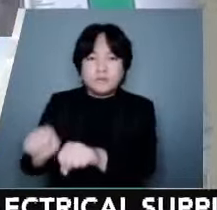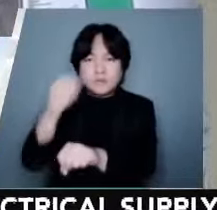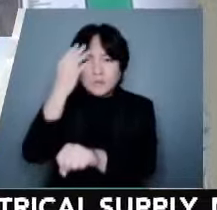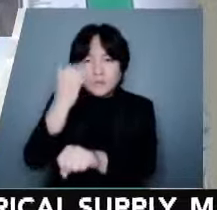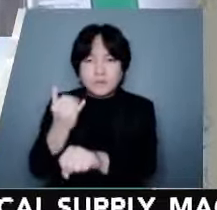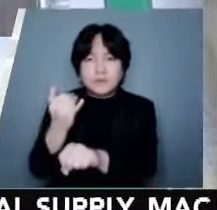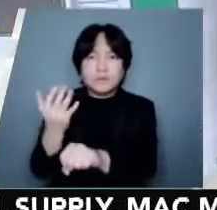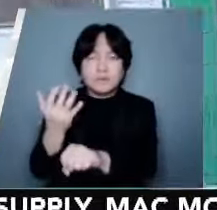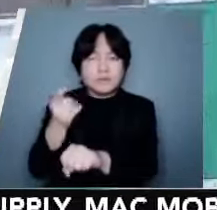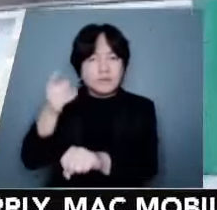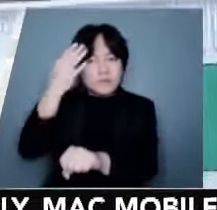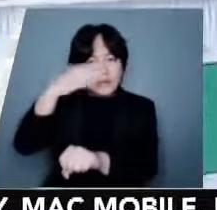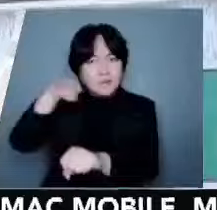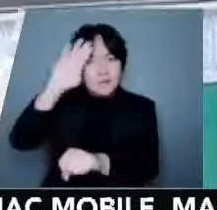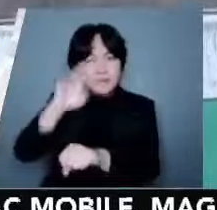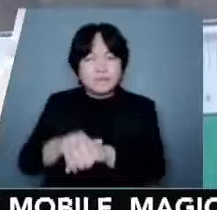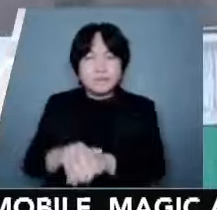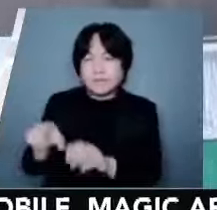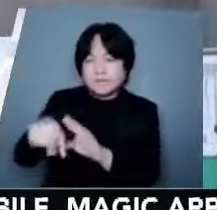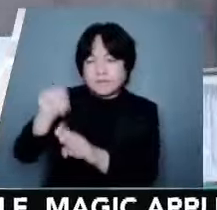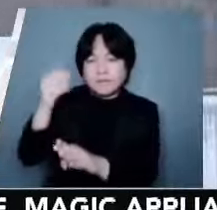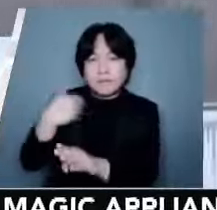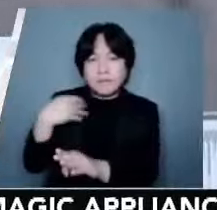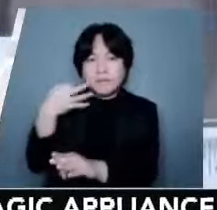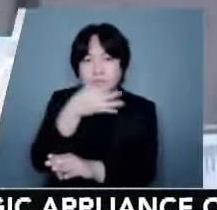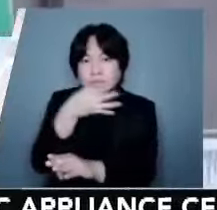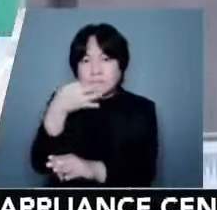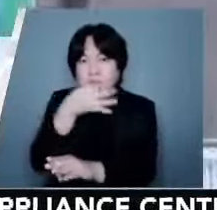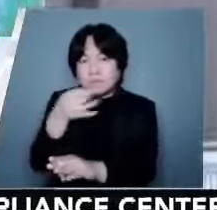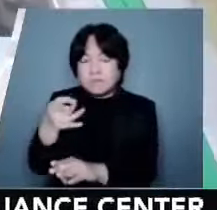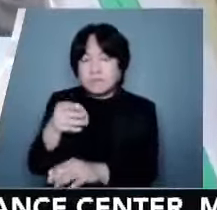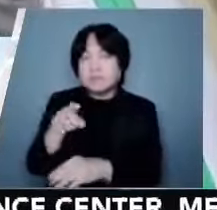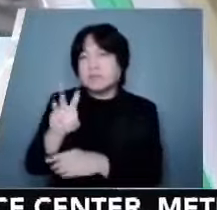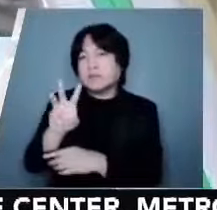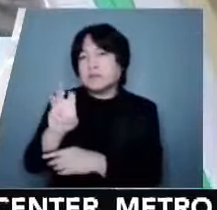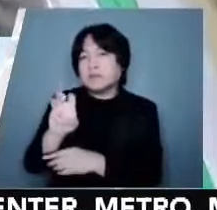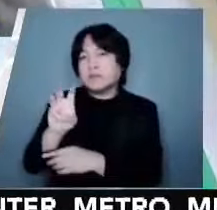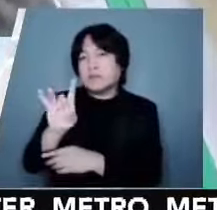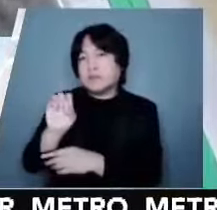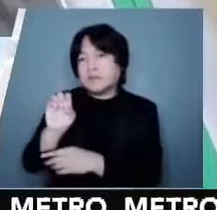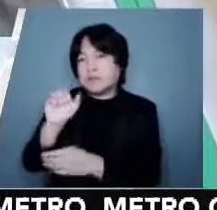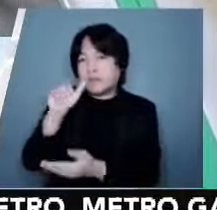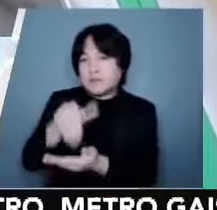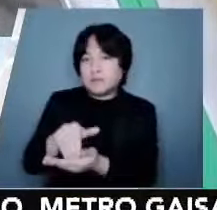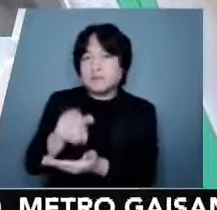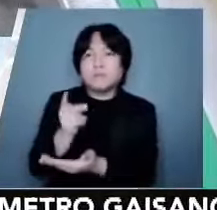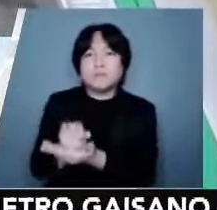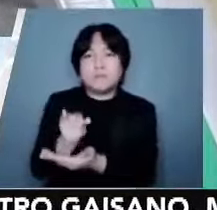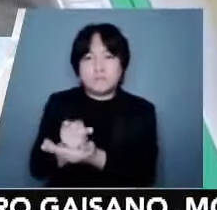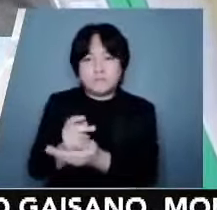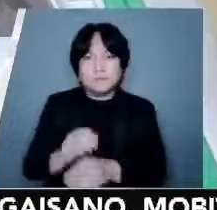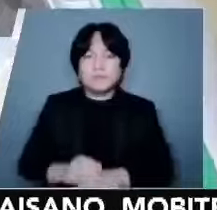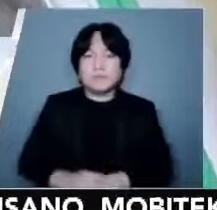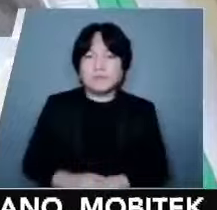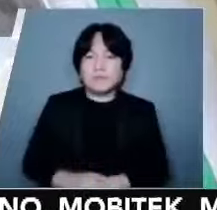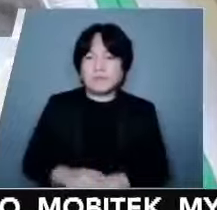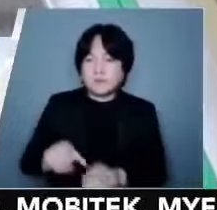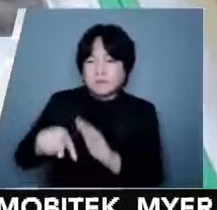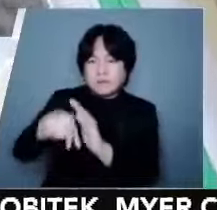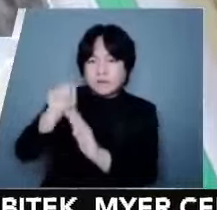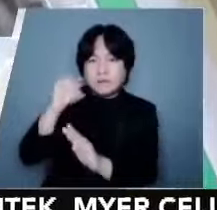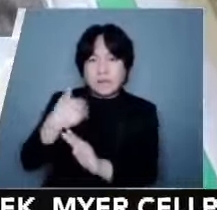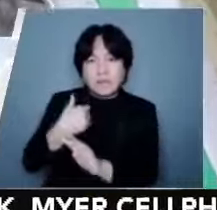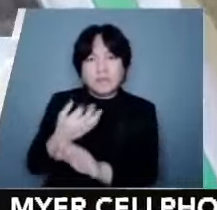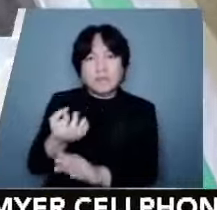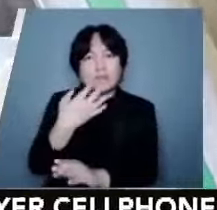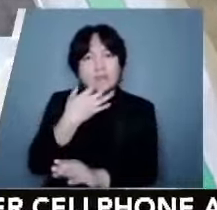100 gramo ng umanoy shabu na may halagang 680,000 pesos. Nakuhanan din sila ng mga piraso ng hinihinalang ecstasy na may